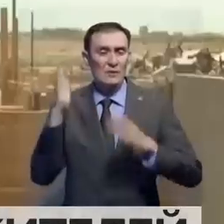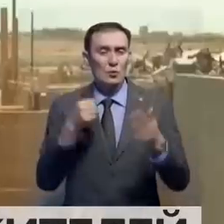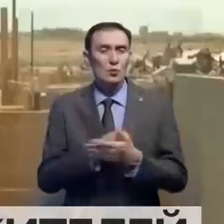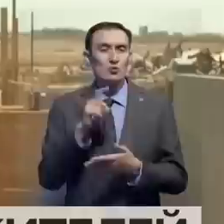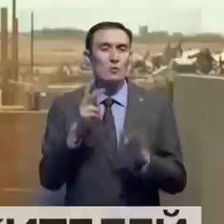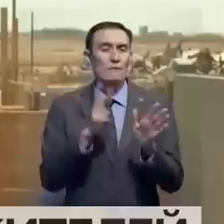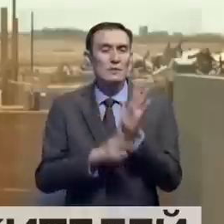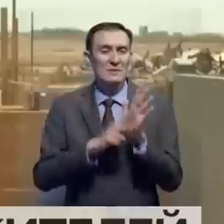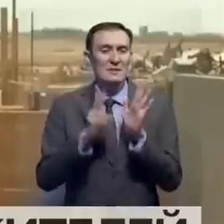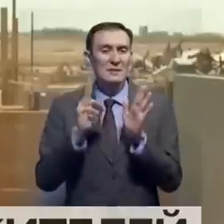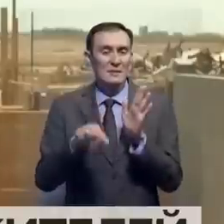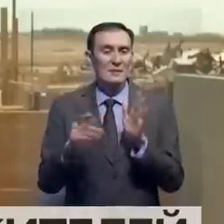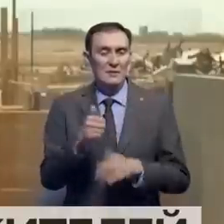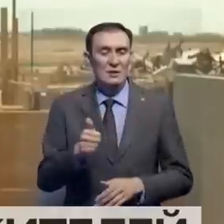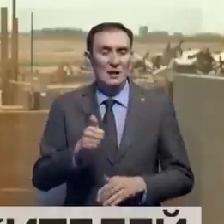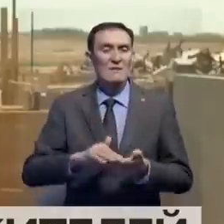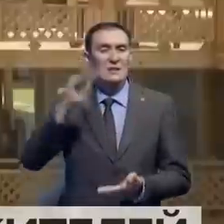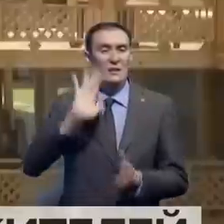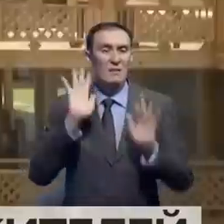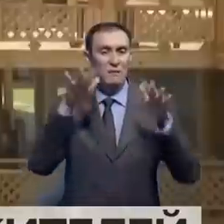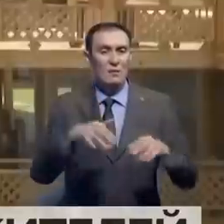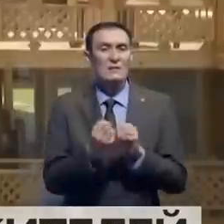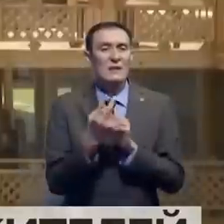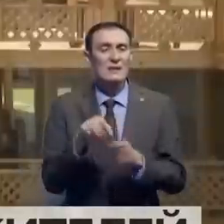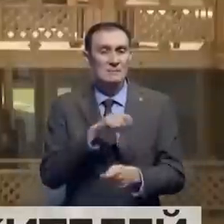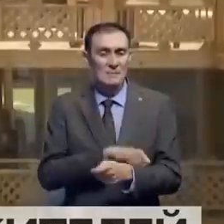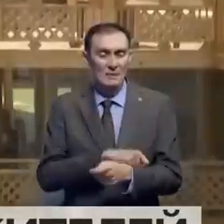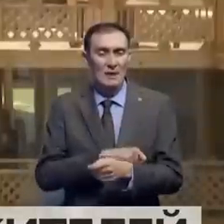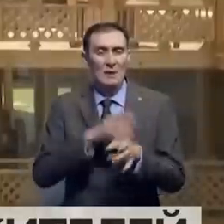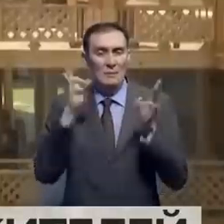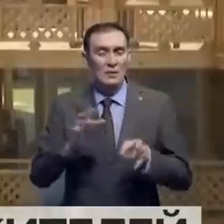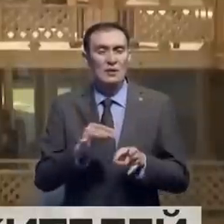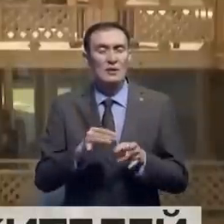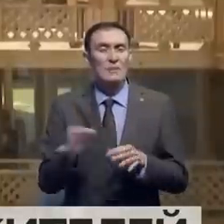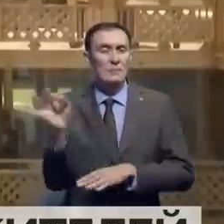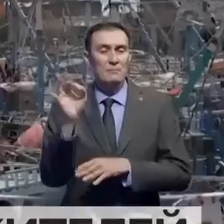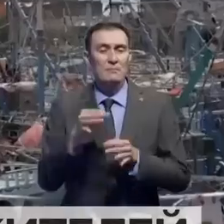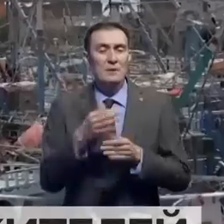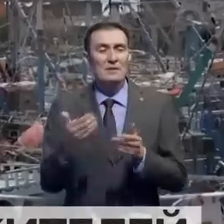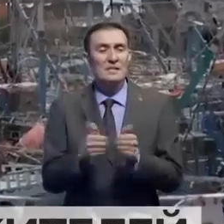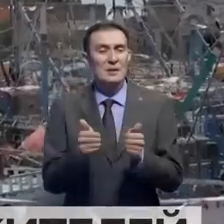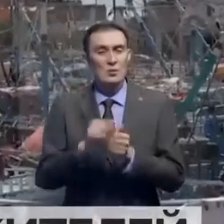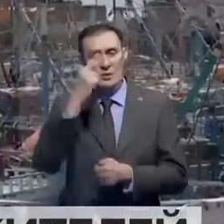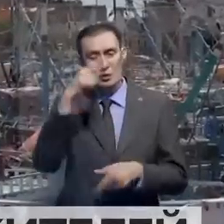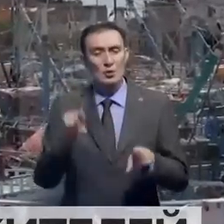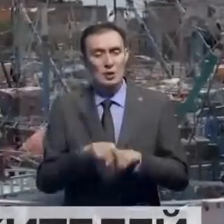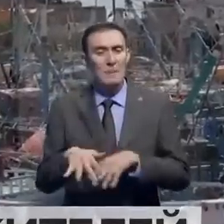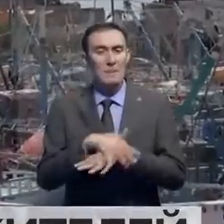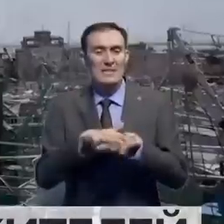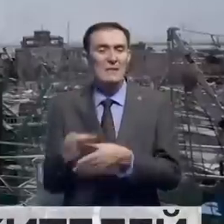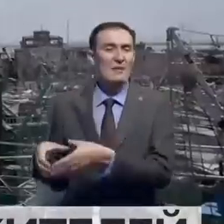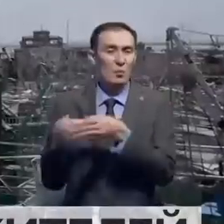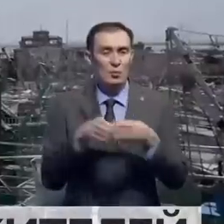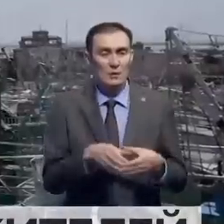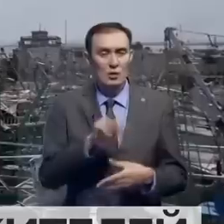180 км/ч а высота волн превысит 12 метров циклон затронет и Западное побережье соседней Индии там также массово